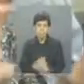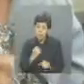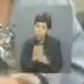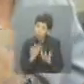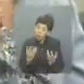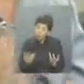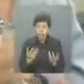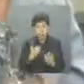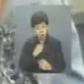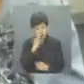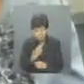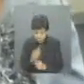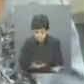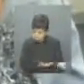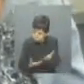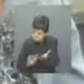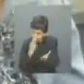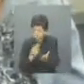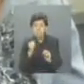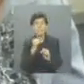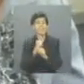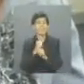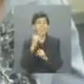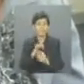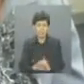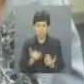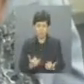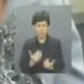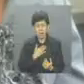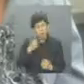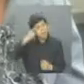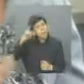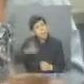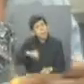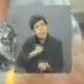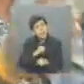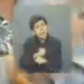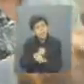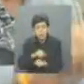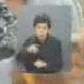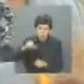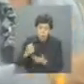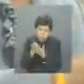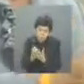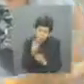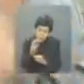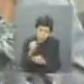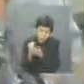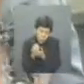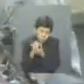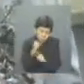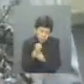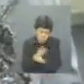เขาเห็นของจริงแล้วก็สั่งออเดอร์แต่ตอนนี้ที่เรายังทำไม่เป็นกันก็คือที่บอกให้โอนเงินเข้ามาแล้วให้ดูเ